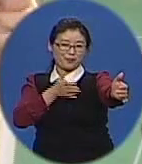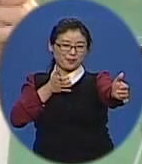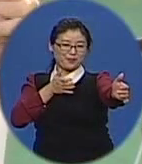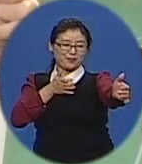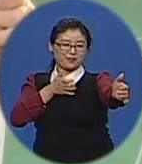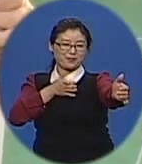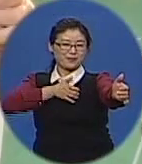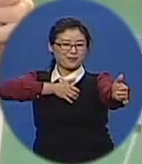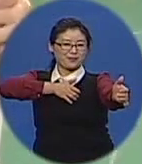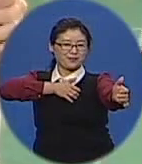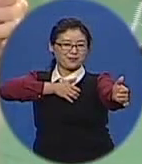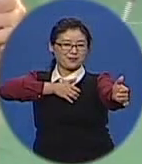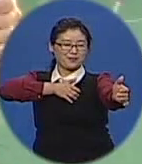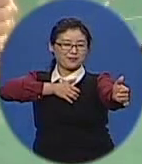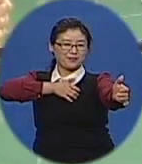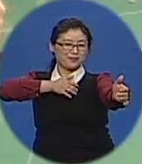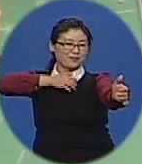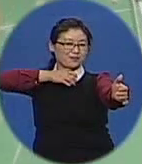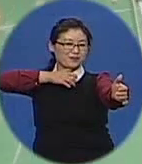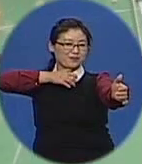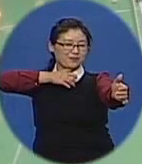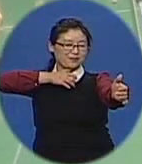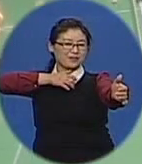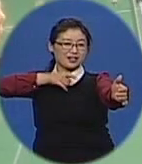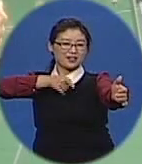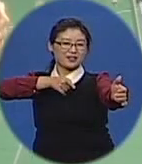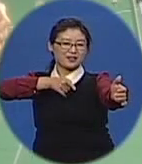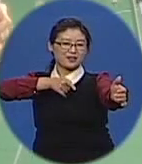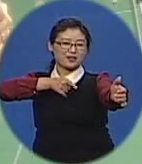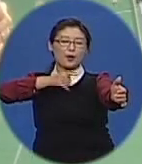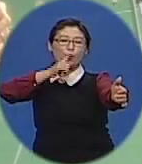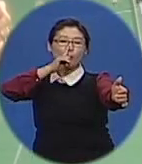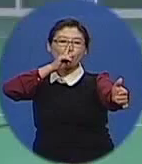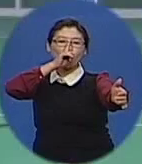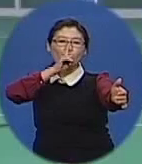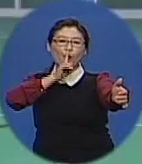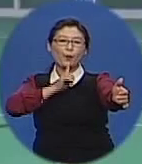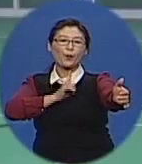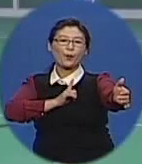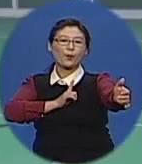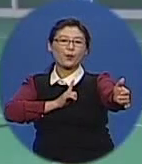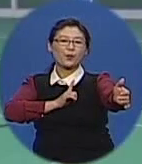상태에서 이대로 턱 밑으로 이렇게 코를 대세요, 코. 네.